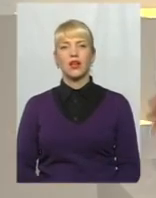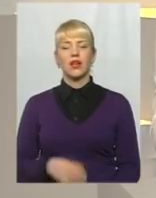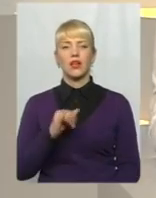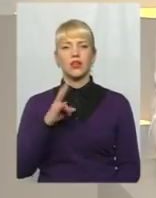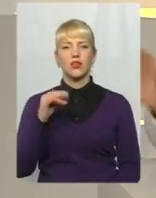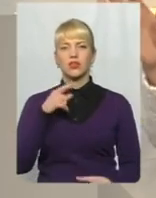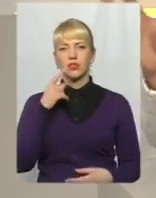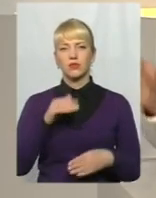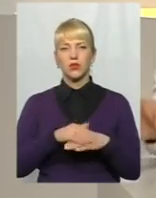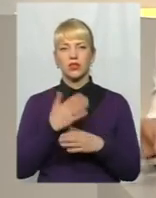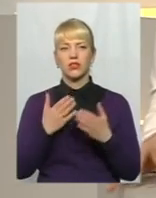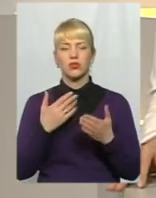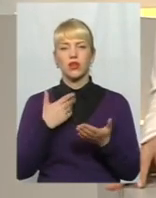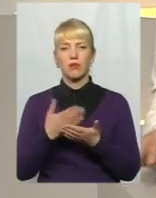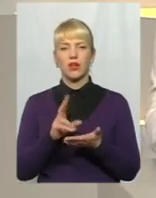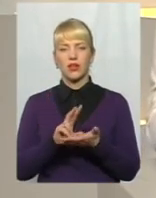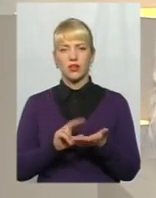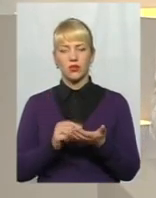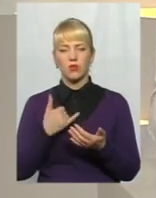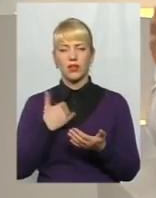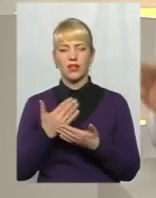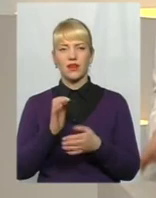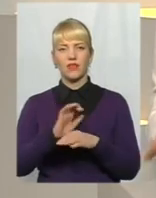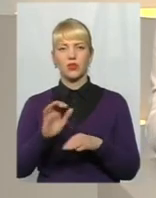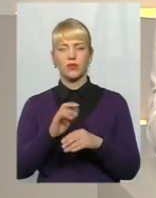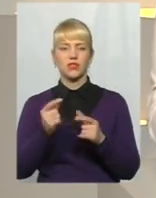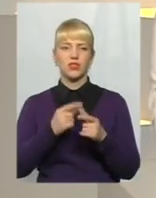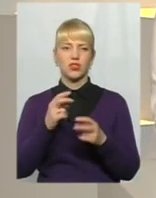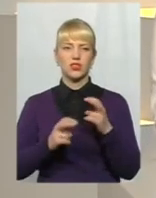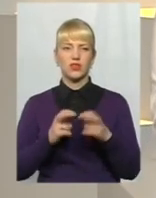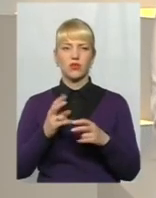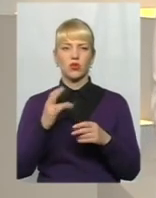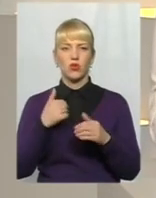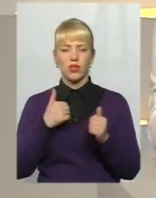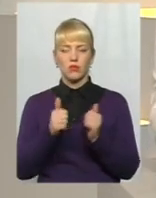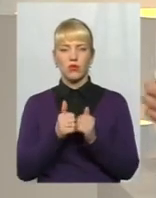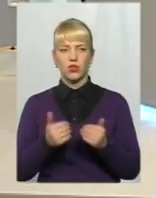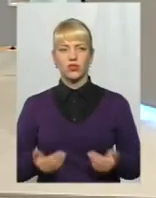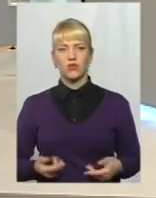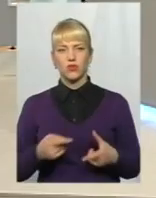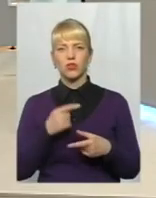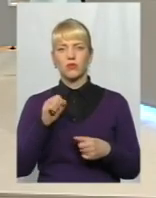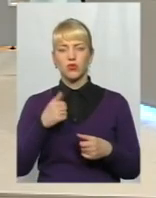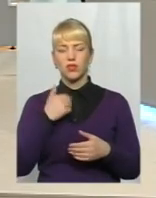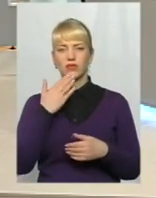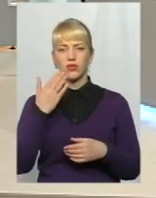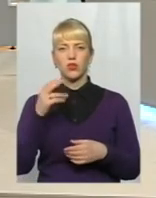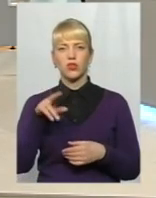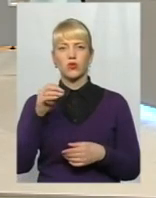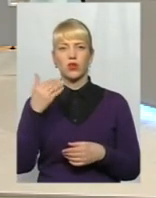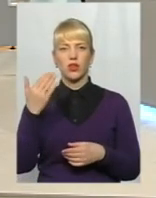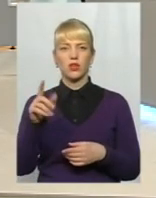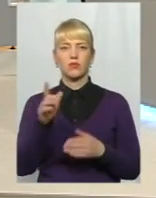до прикладу, біля мене є якесь виробництво, так, чи завод, неважливо, але я живу поряд, чи можу я звернутися до них і попросити, щоб